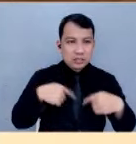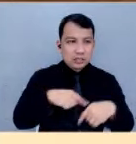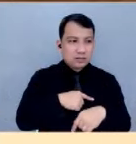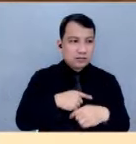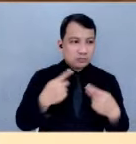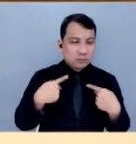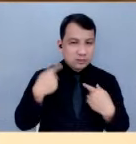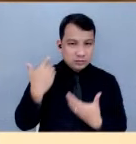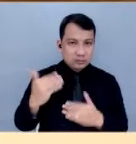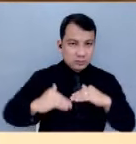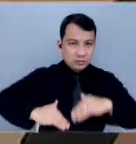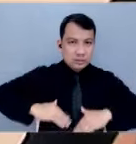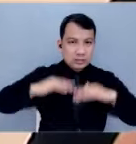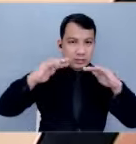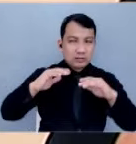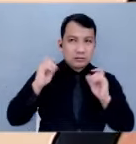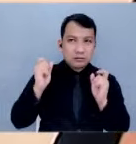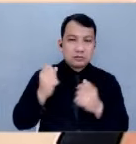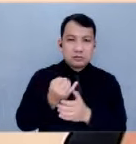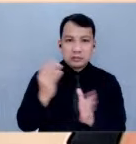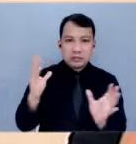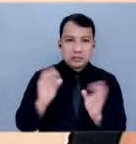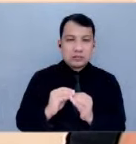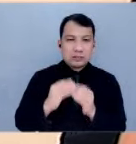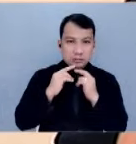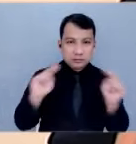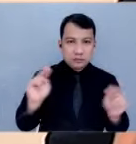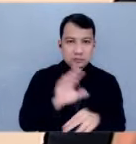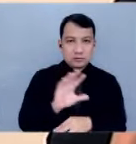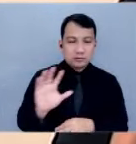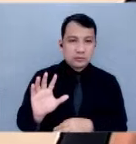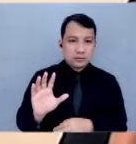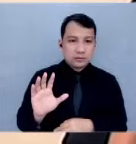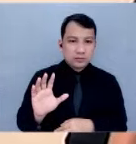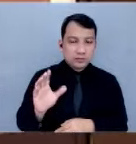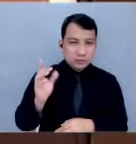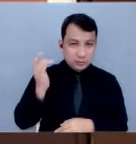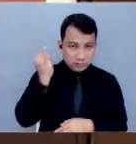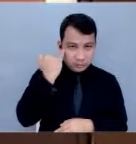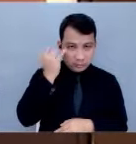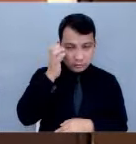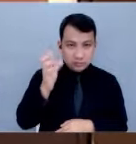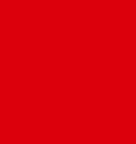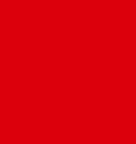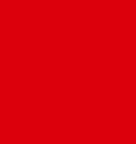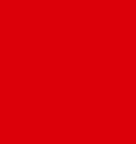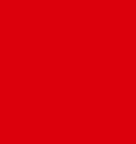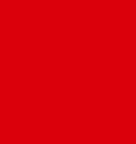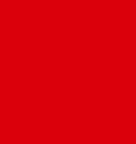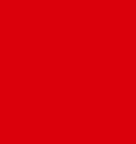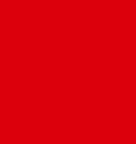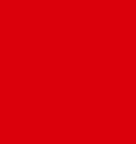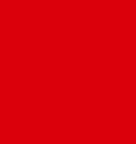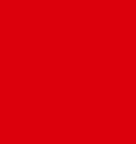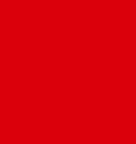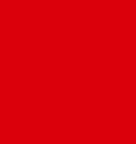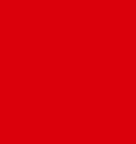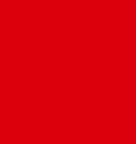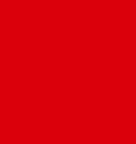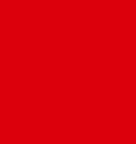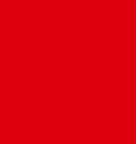tumaas yung bilang ng kaso. Nagbabalita mula sa frontline, JC Cosico, News 5. Mga kapatid,